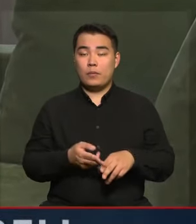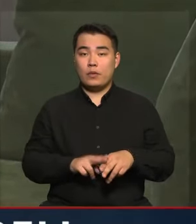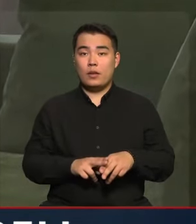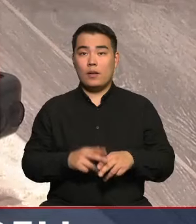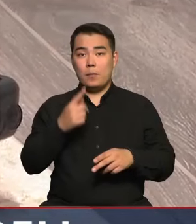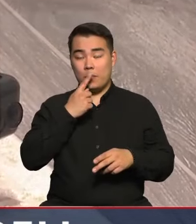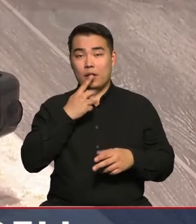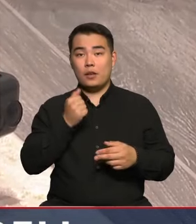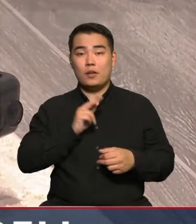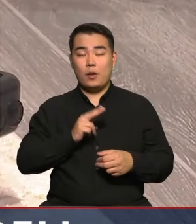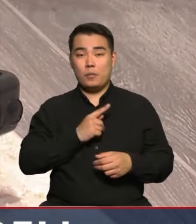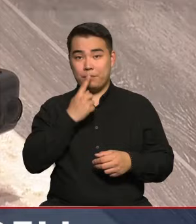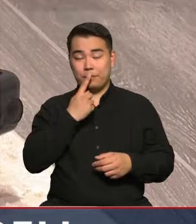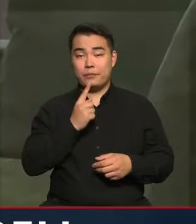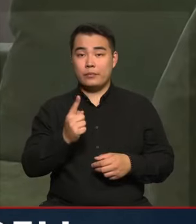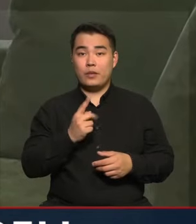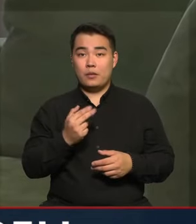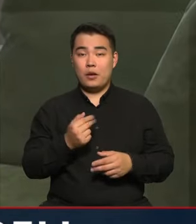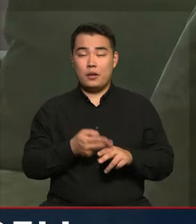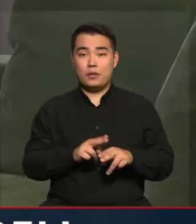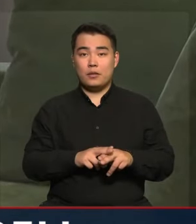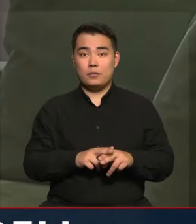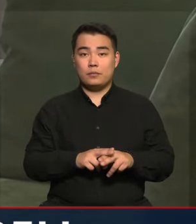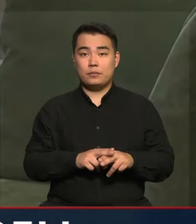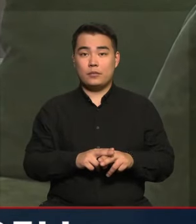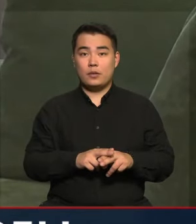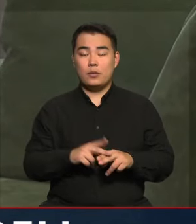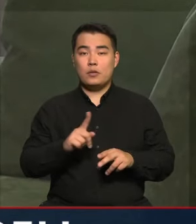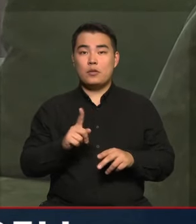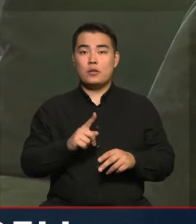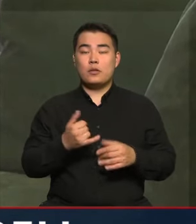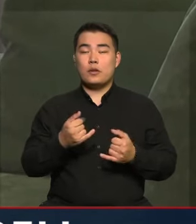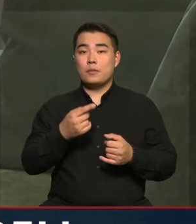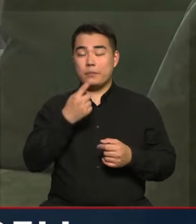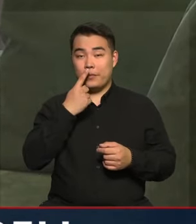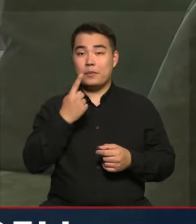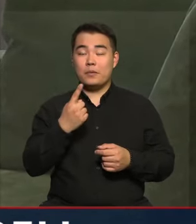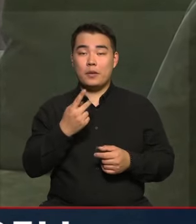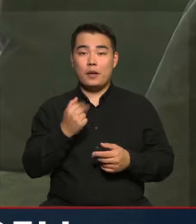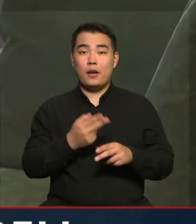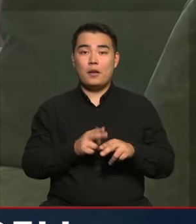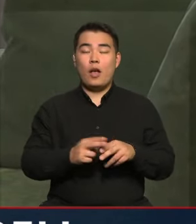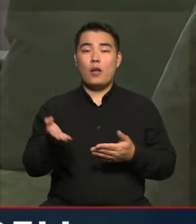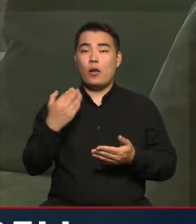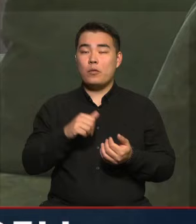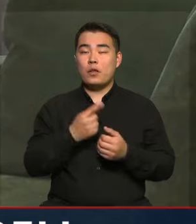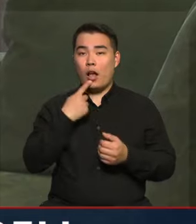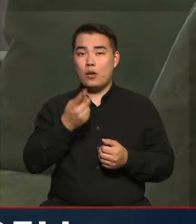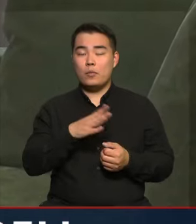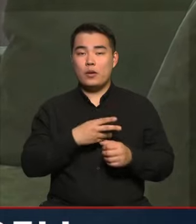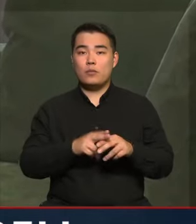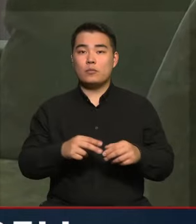Жақын болғаннан жұмысқа шақырта бермейді ме? Жоқ, ондай аса көп шақырта бермейді. Смена болады, смена